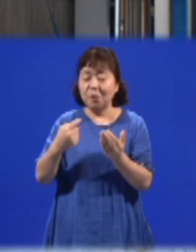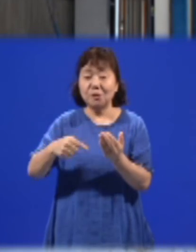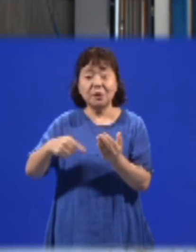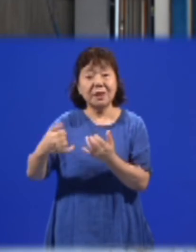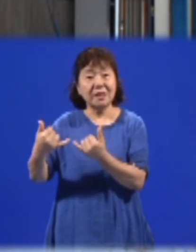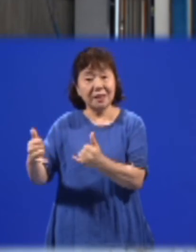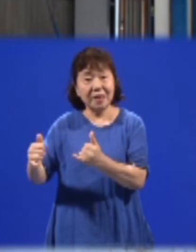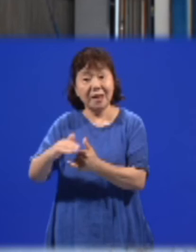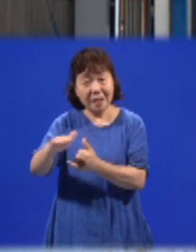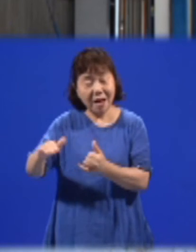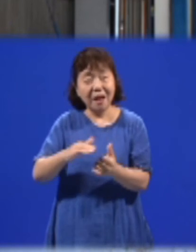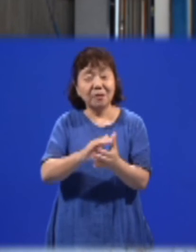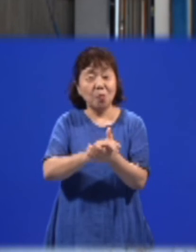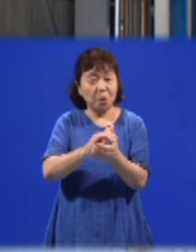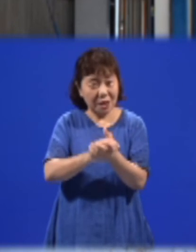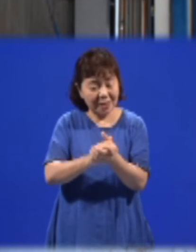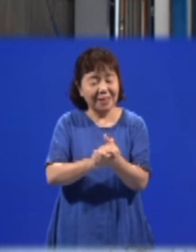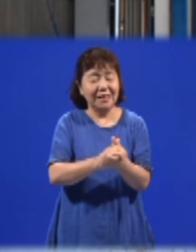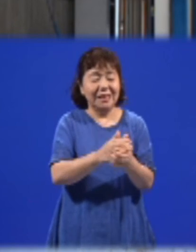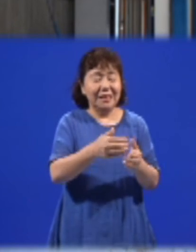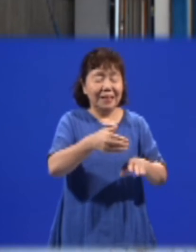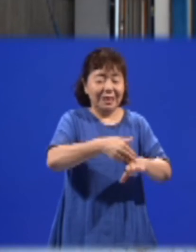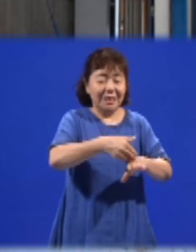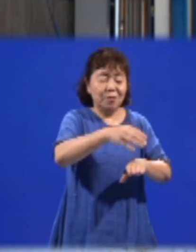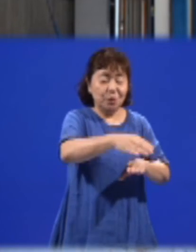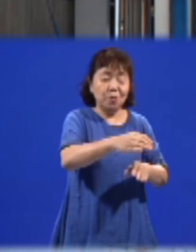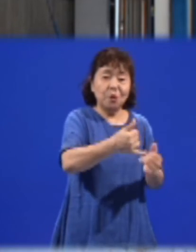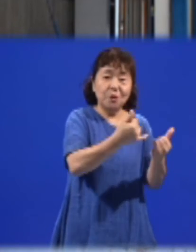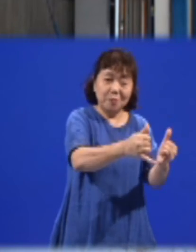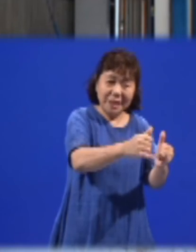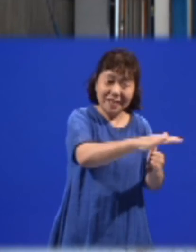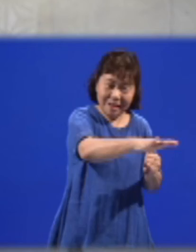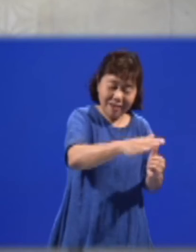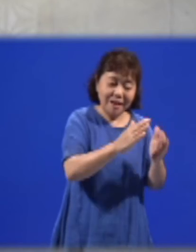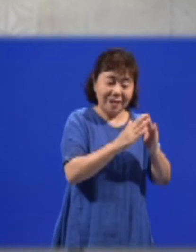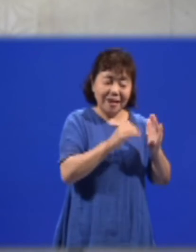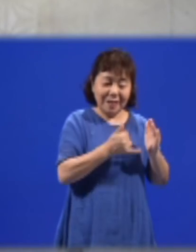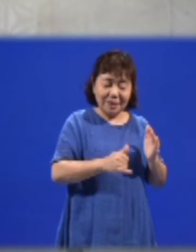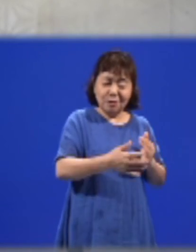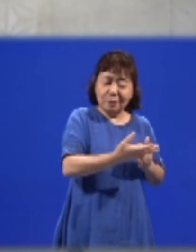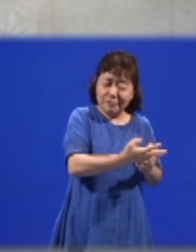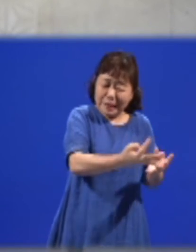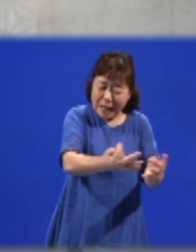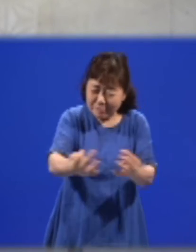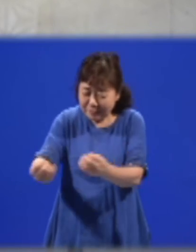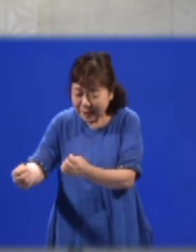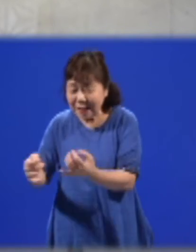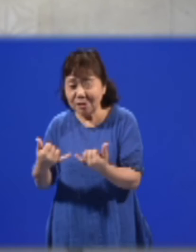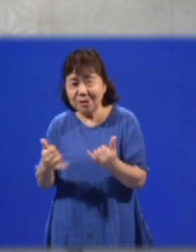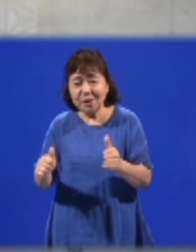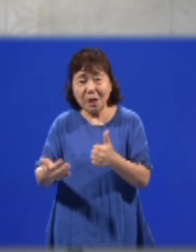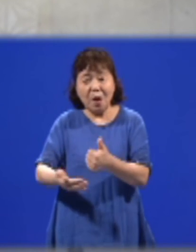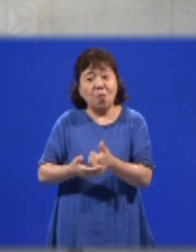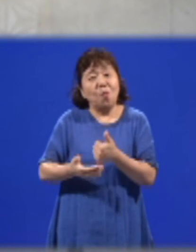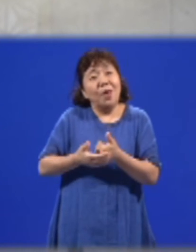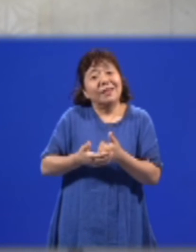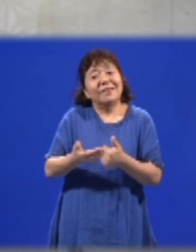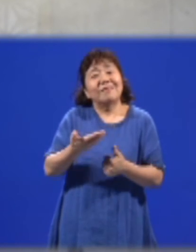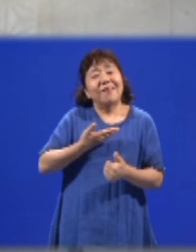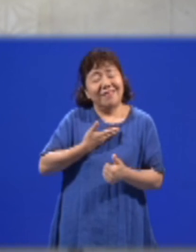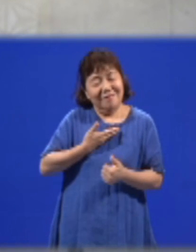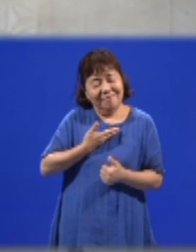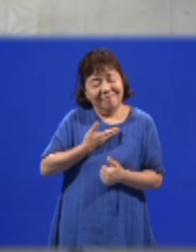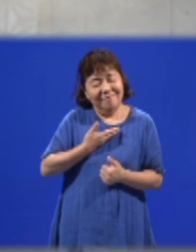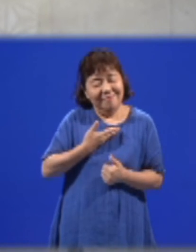達、練習場の皆さん、そして家族、たくさんの人が応援してくれている。